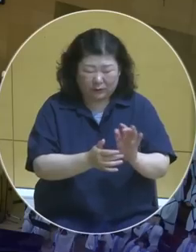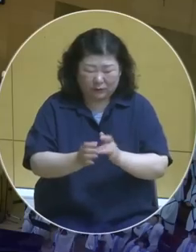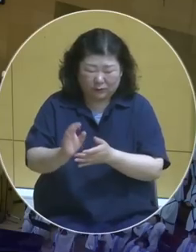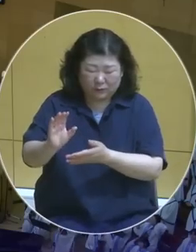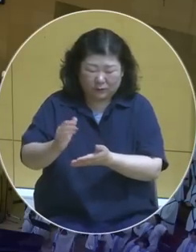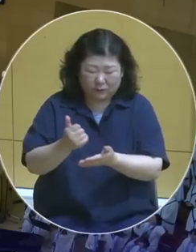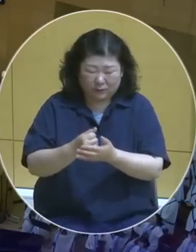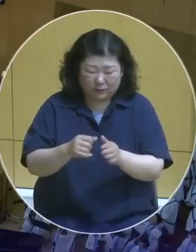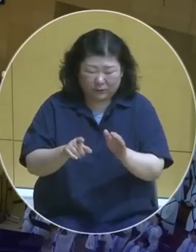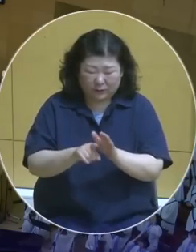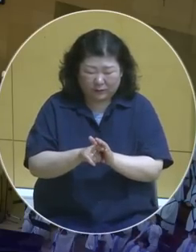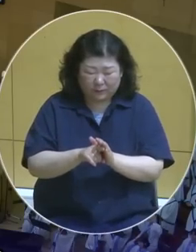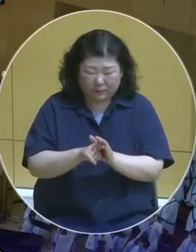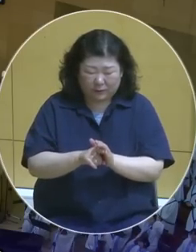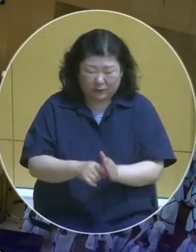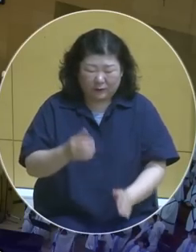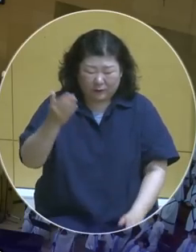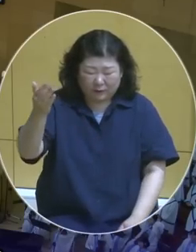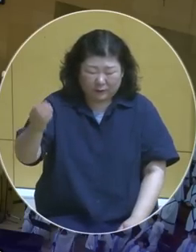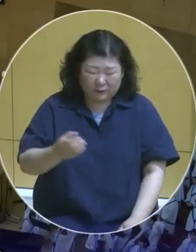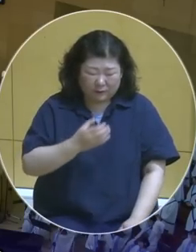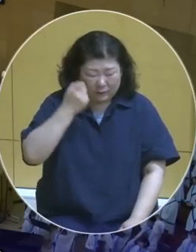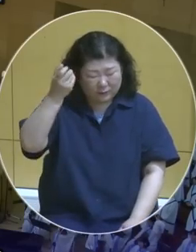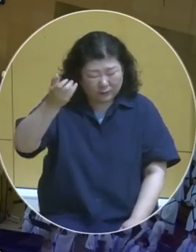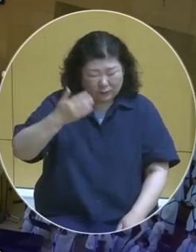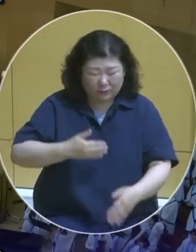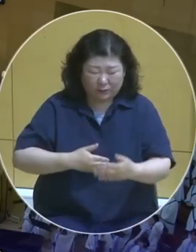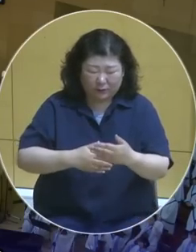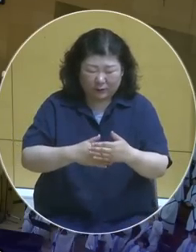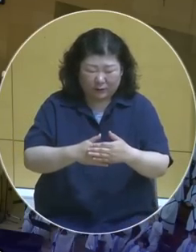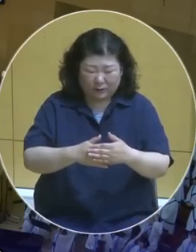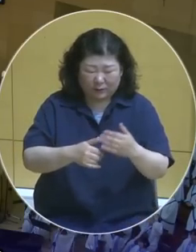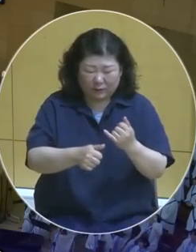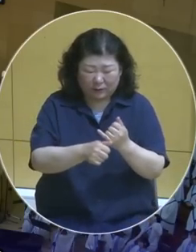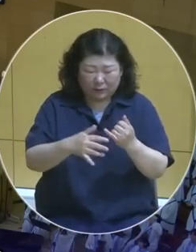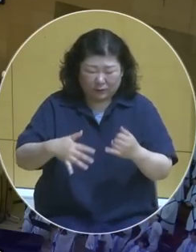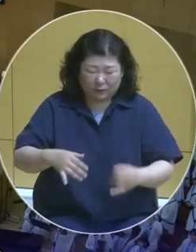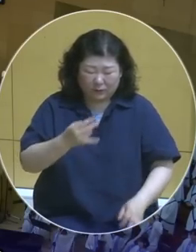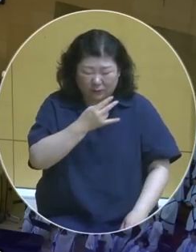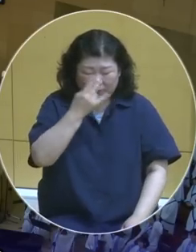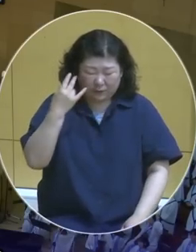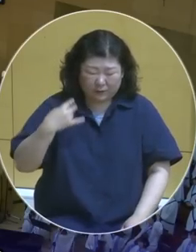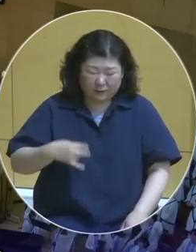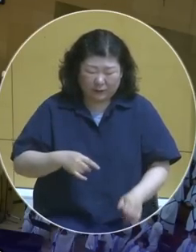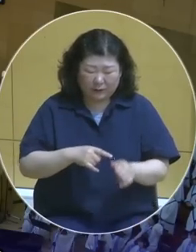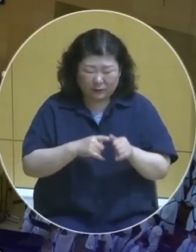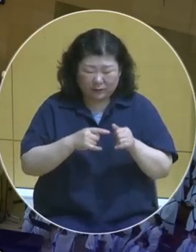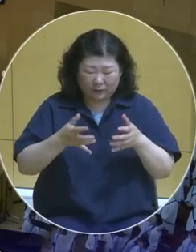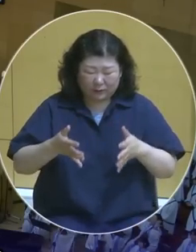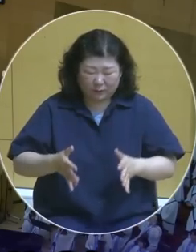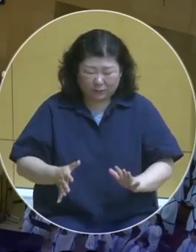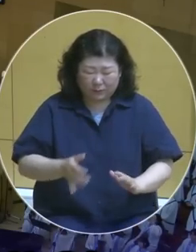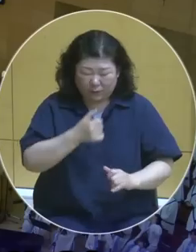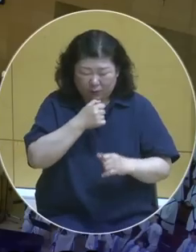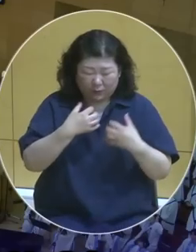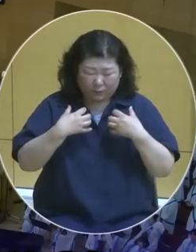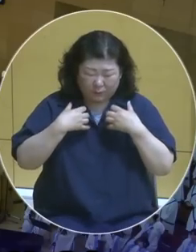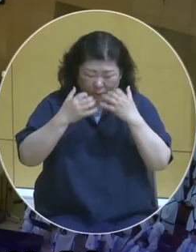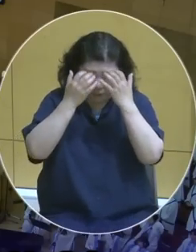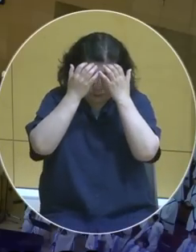주 예수 그리스도를 믿습니다. 그는 성령으로 잉태되어 동정녀 마리아에게서